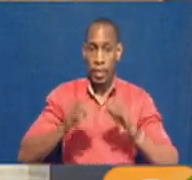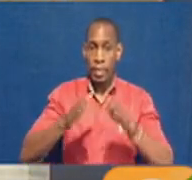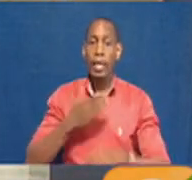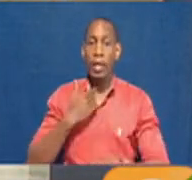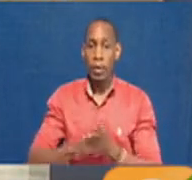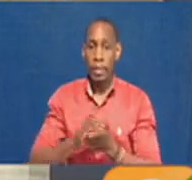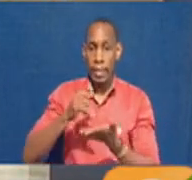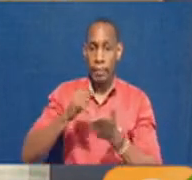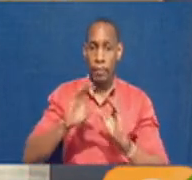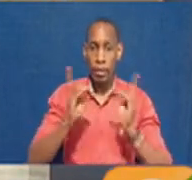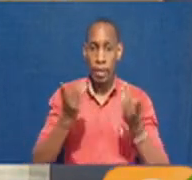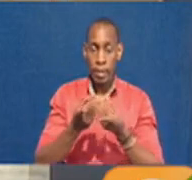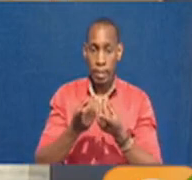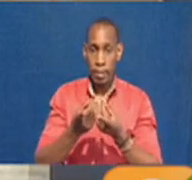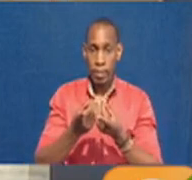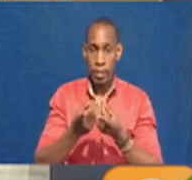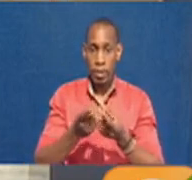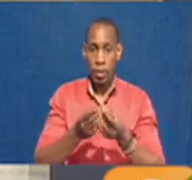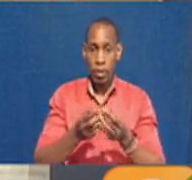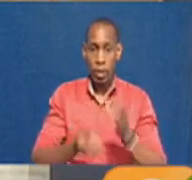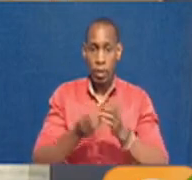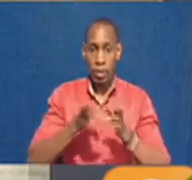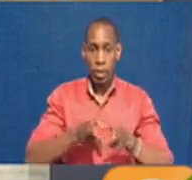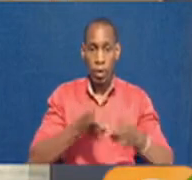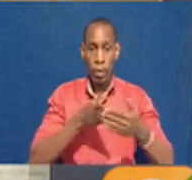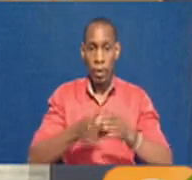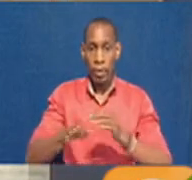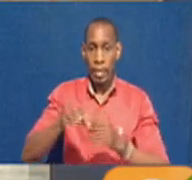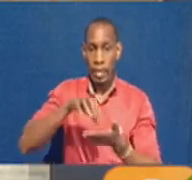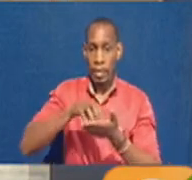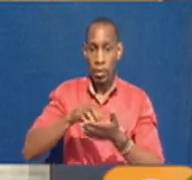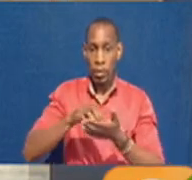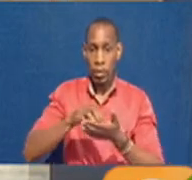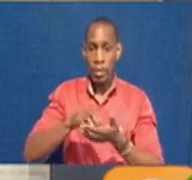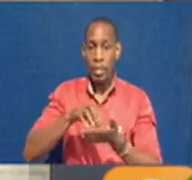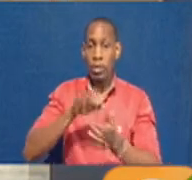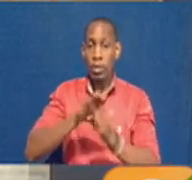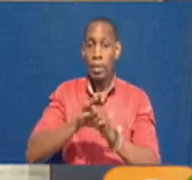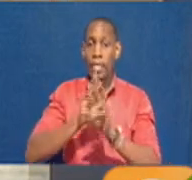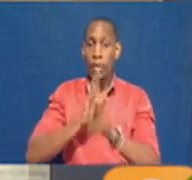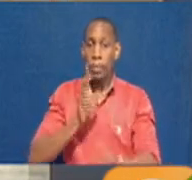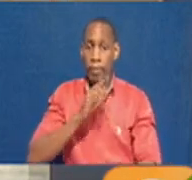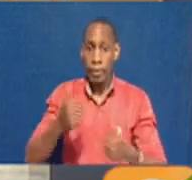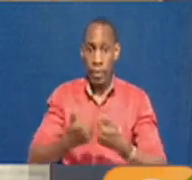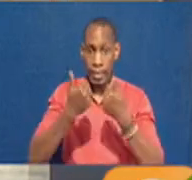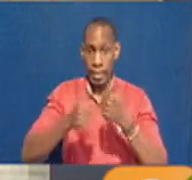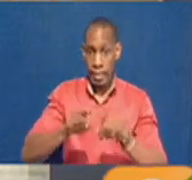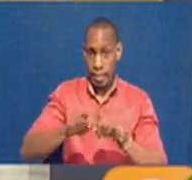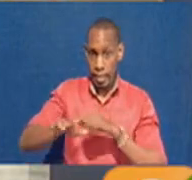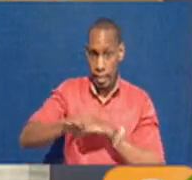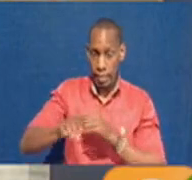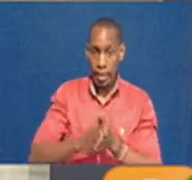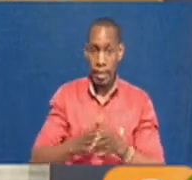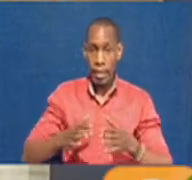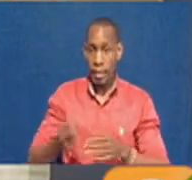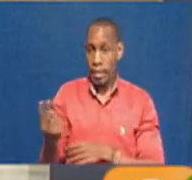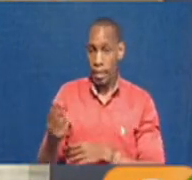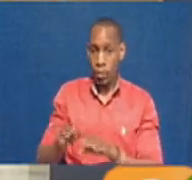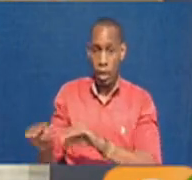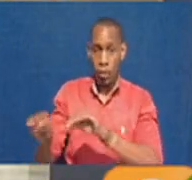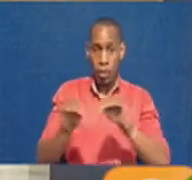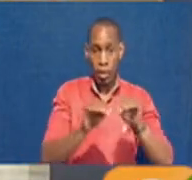idara husika kuweka matuta katika eneo la tukio kwa madai ya kuongezeka kwa visa vya ajali katika eneo hilo. Wawili hao walikuwa